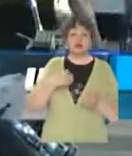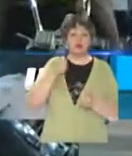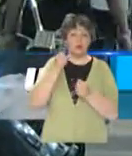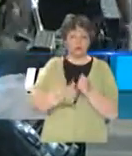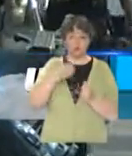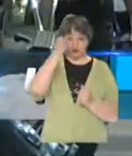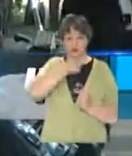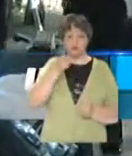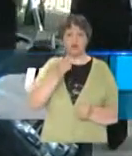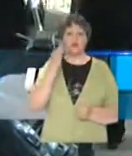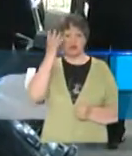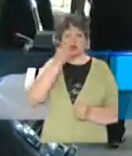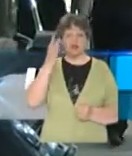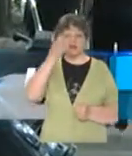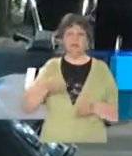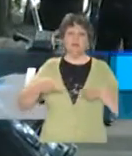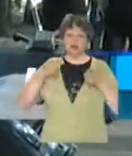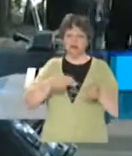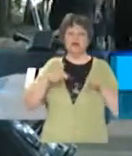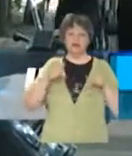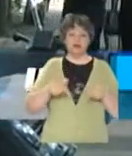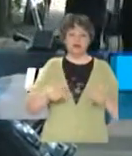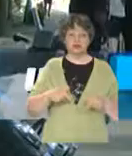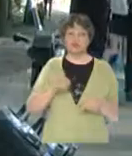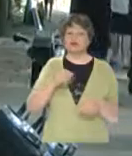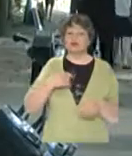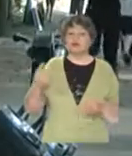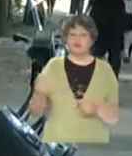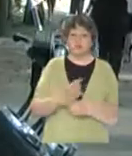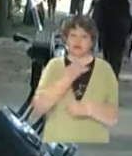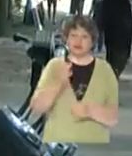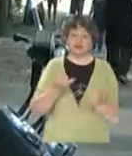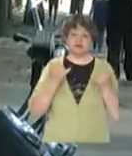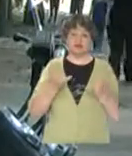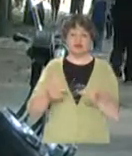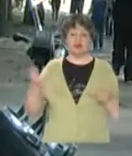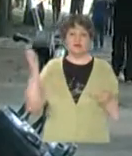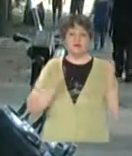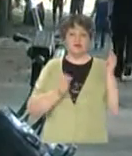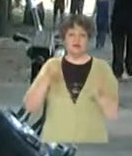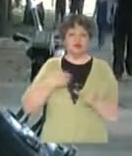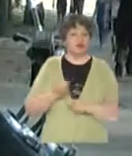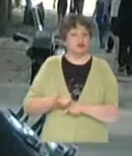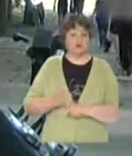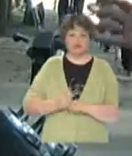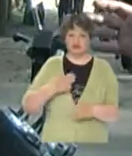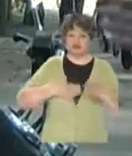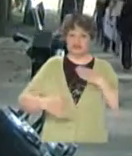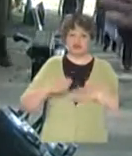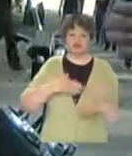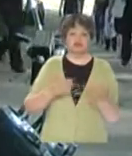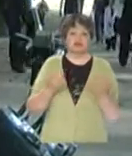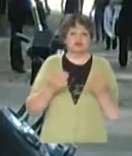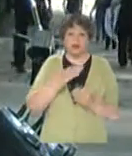мріяв кожного року виїхати на цей фестиваль, але в цьому року так, перший раз. Я перший раз на фестивалі. Я просто дуже задоволений. Стільки